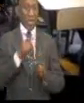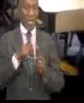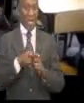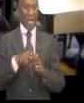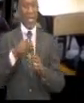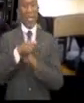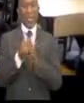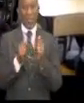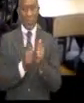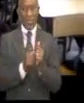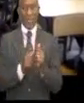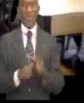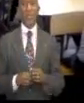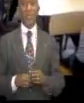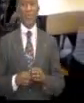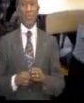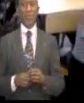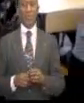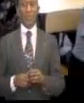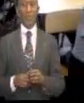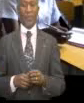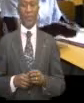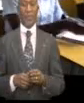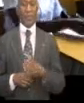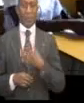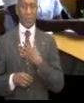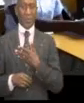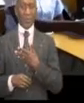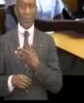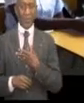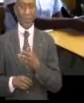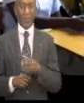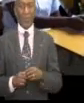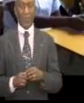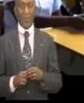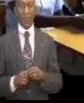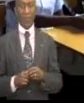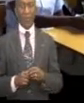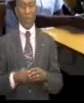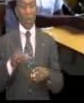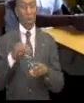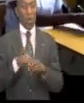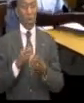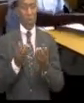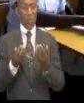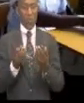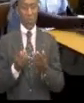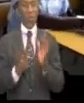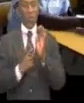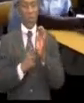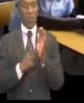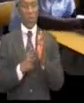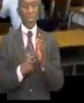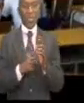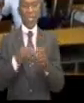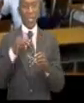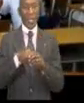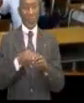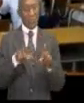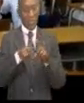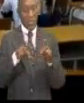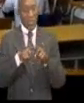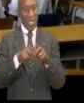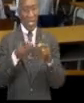Décembre est dédié mois de lutte contre le VIH-SIDA dans différents secteurs. À l'enseignement primaire et secondaire, les notions